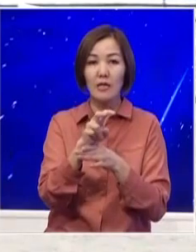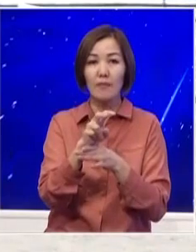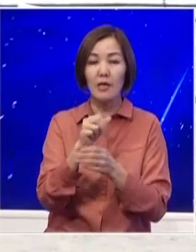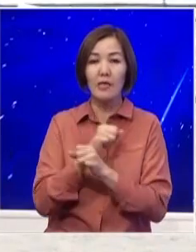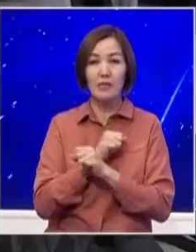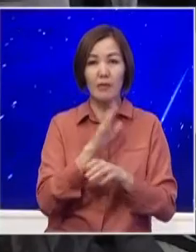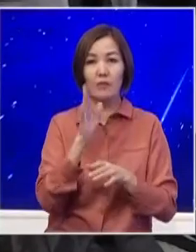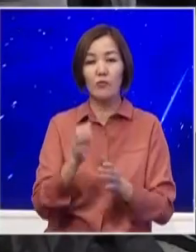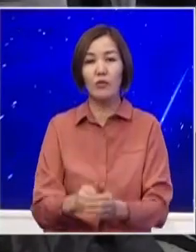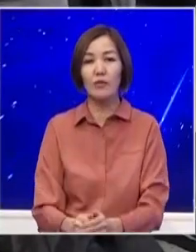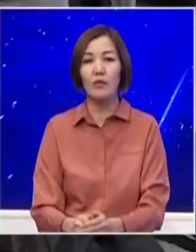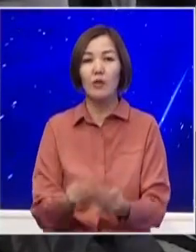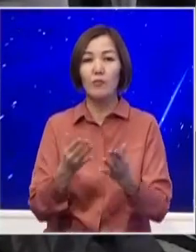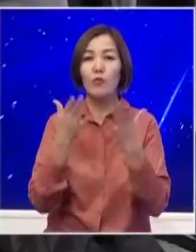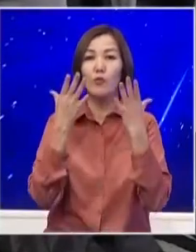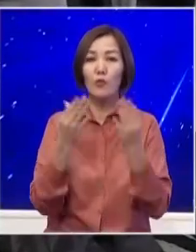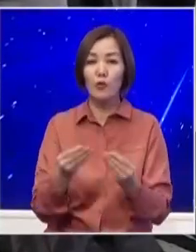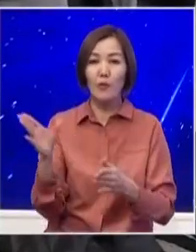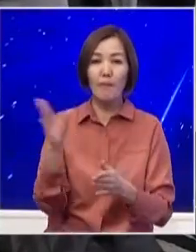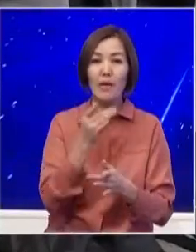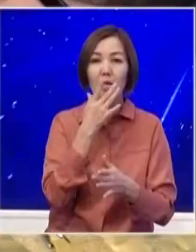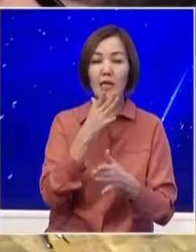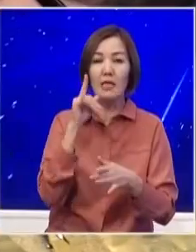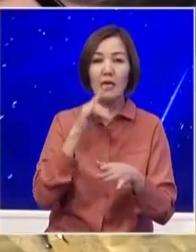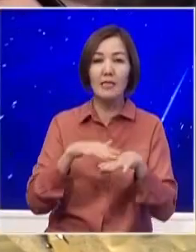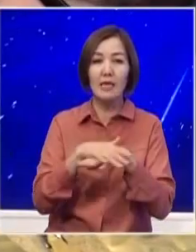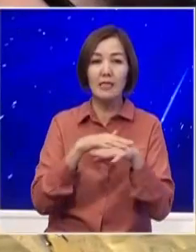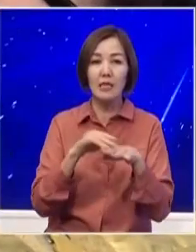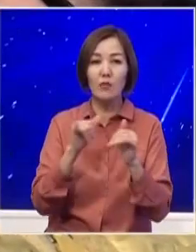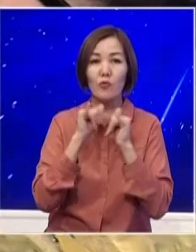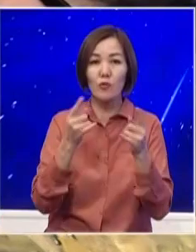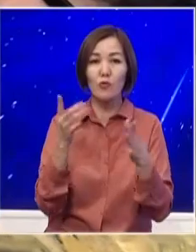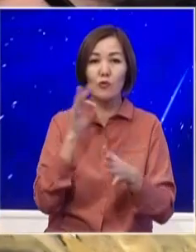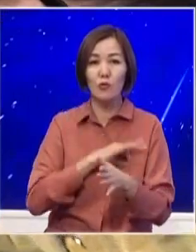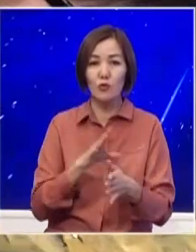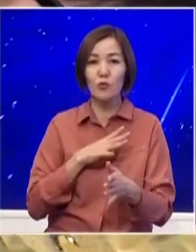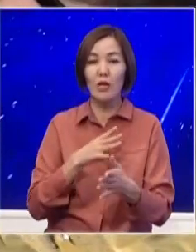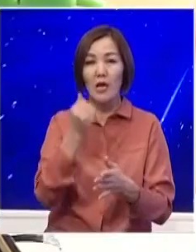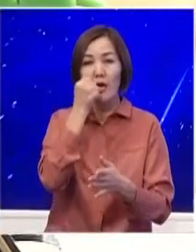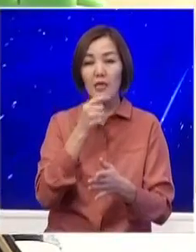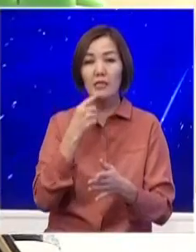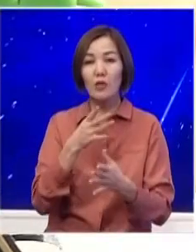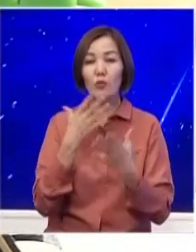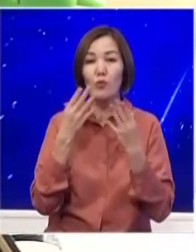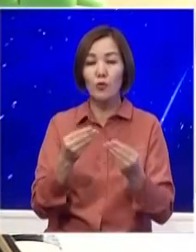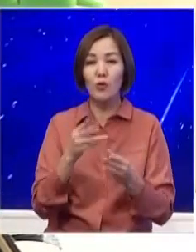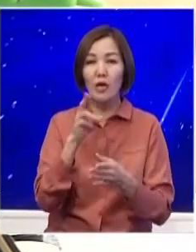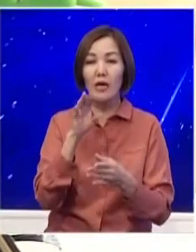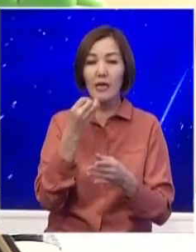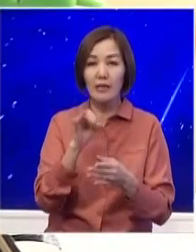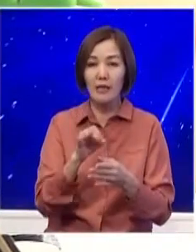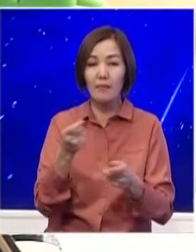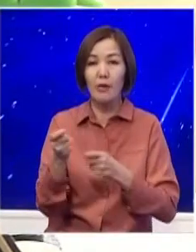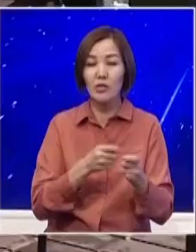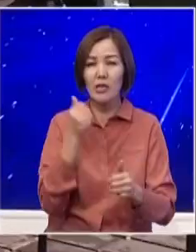болады. Бүгінде еліміздің барлық этностары Қазақстанның өркендеуіне үлес қосуда. Алғыс айту күніне орай Қаратал ауданының